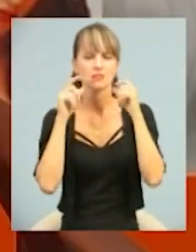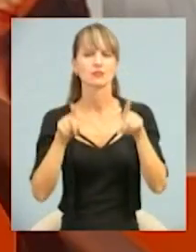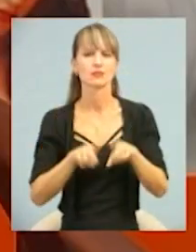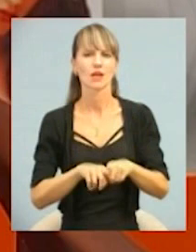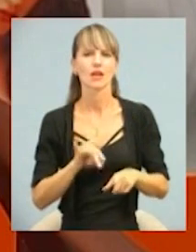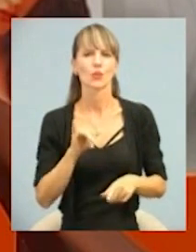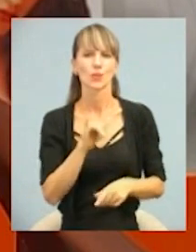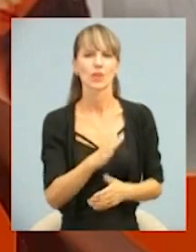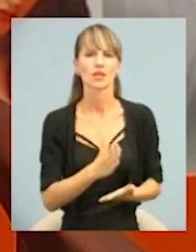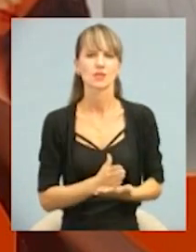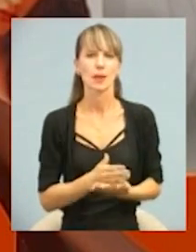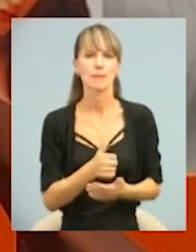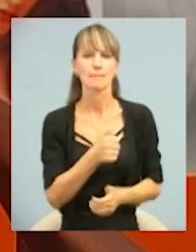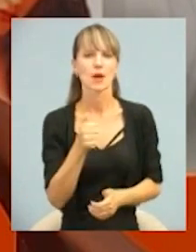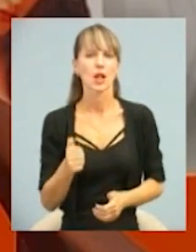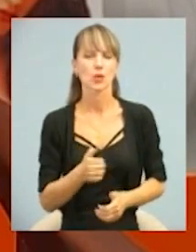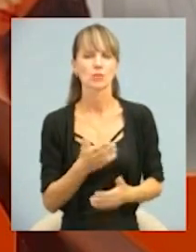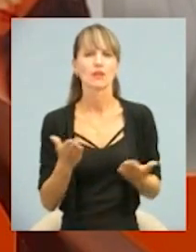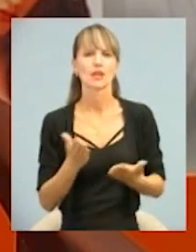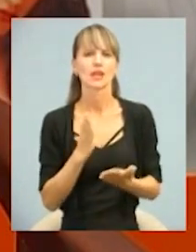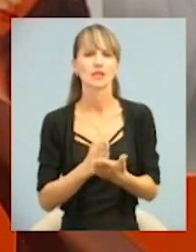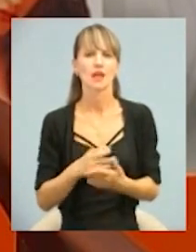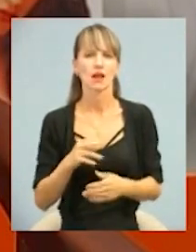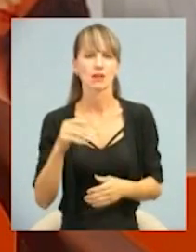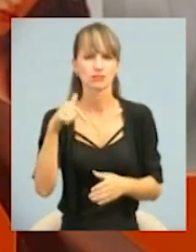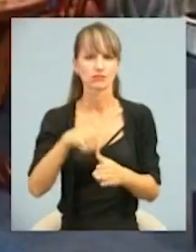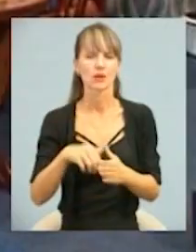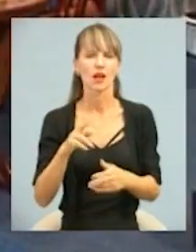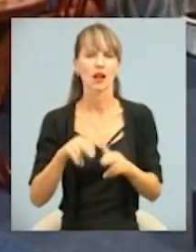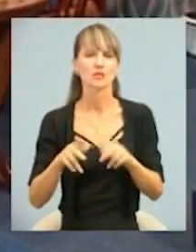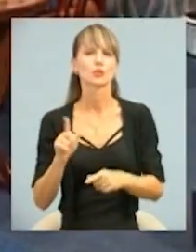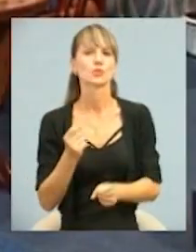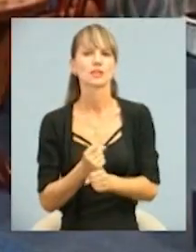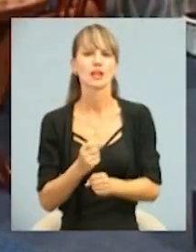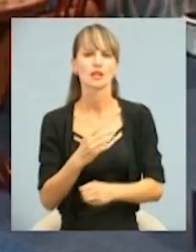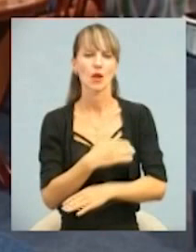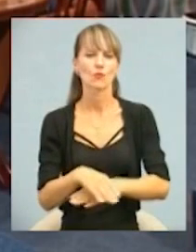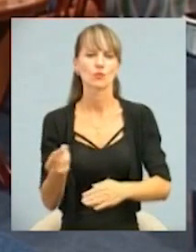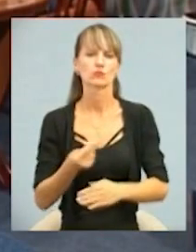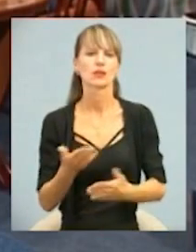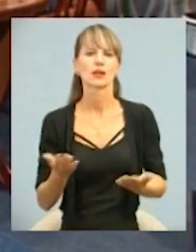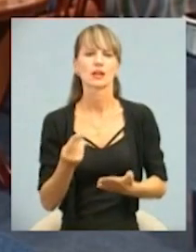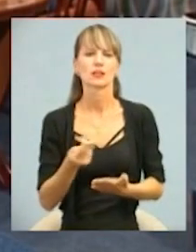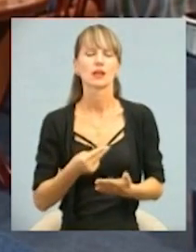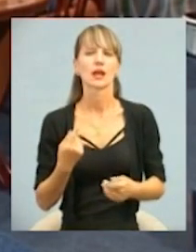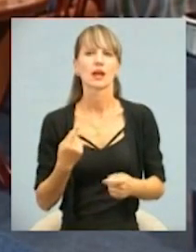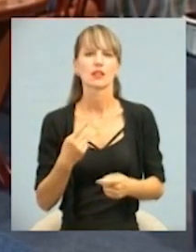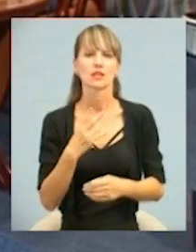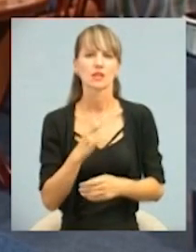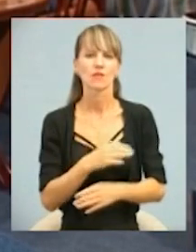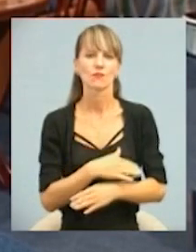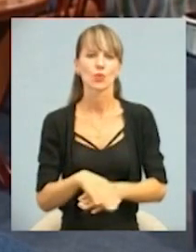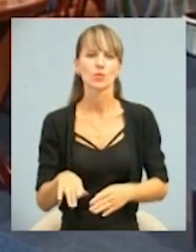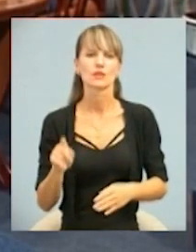маляров, і в них є балончики, в яких є краски. А що ж вони розмальовують на вулиці? На вулиці вони